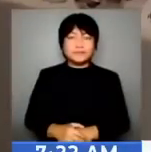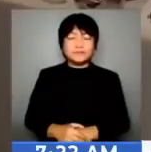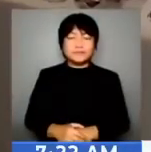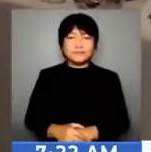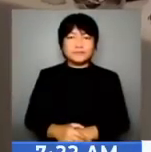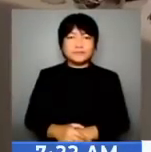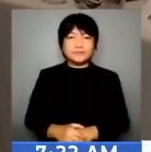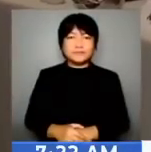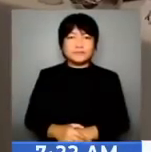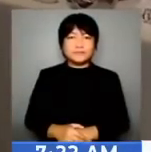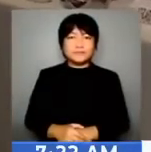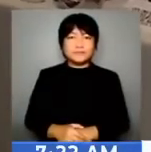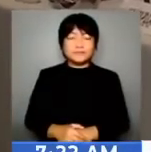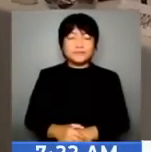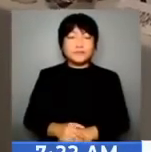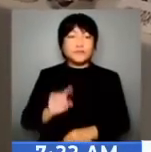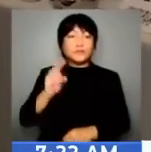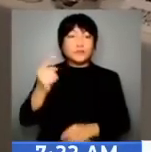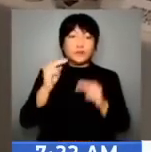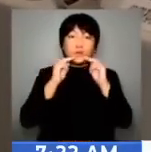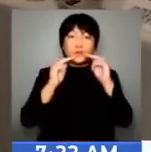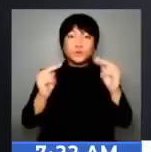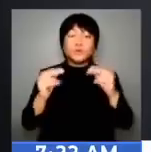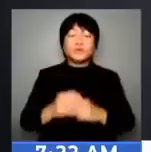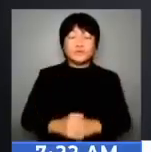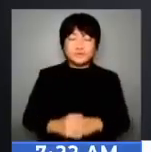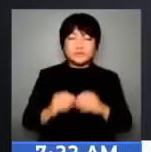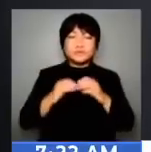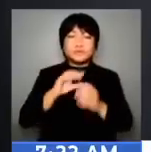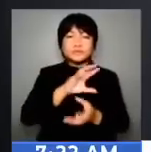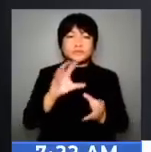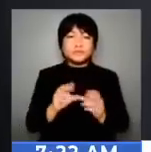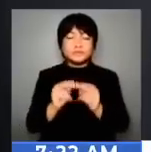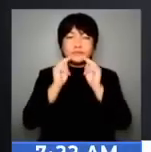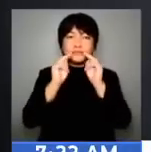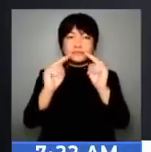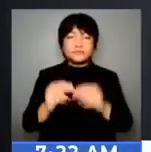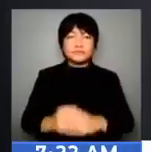Ito ang unang balita. Mav Gonzalez para sa GMA Integrated News.